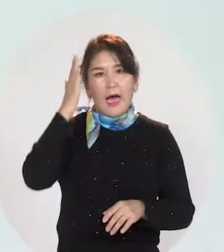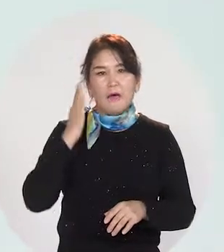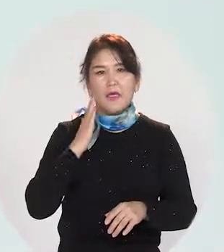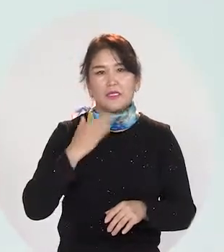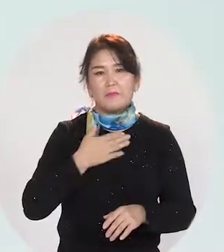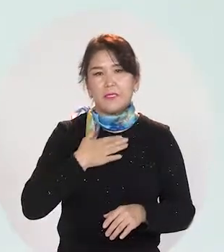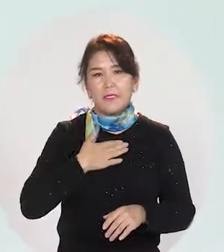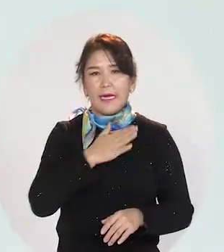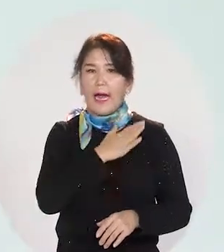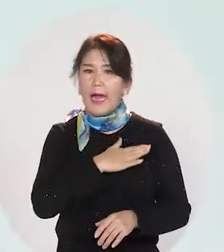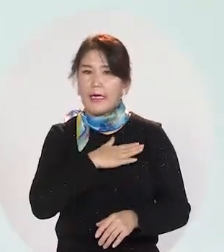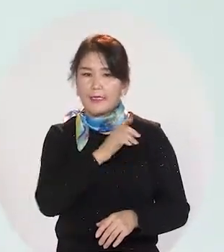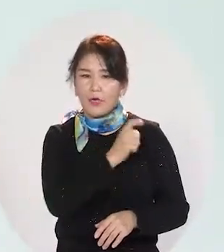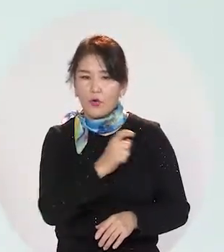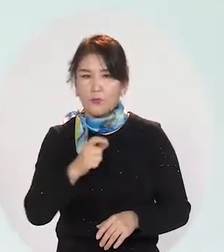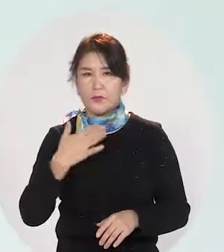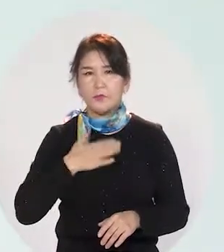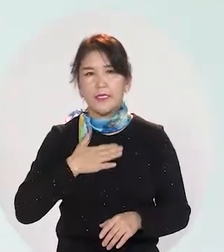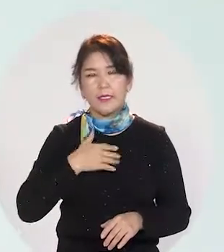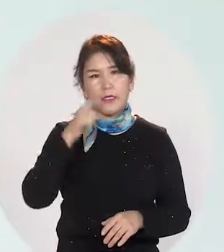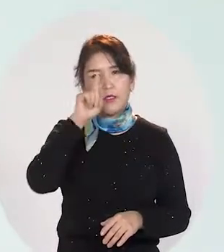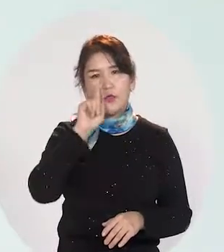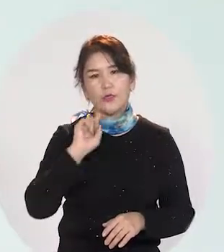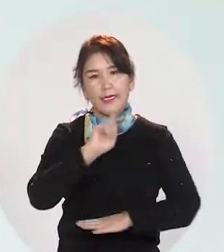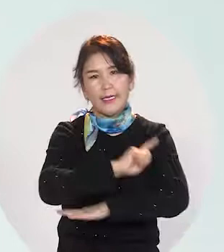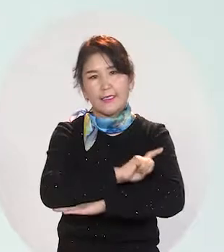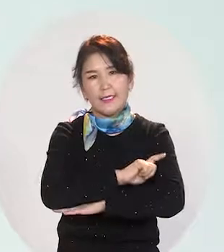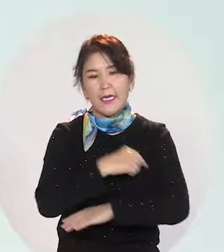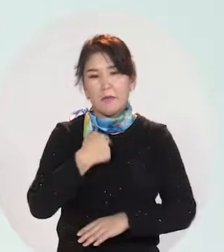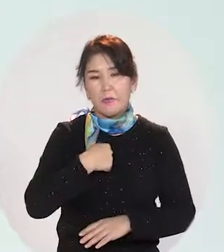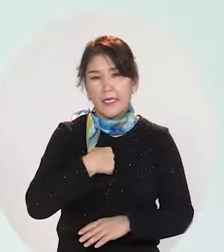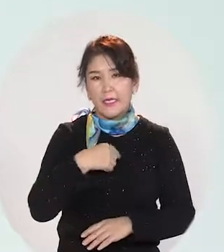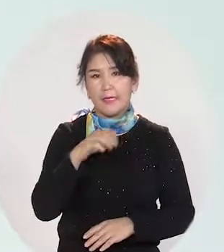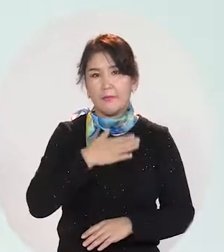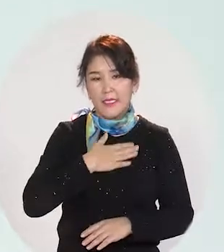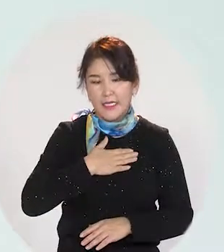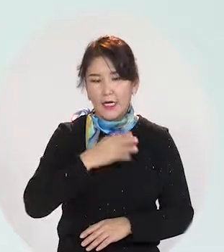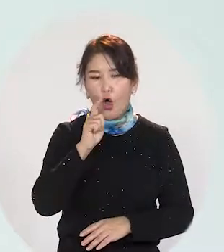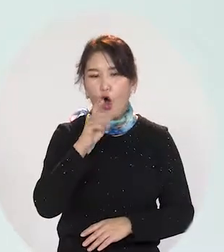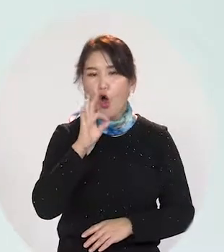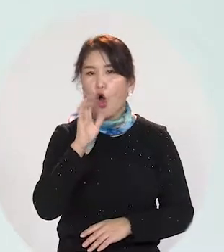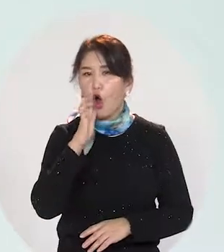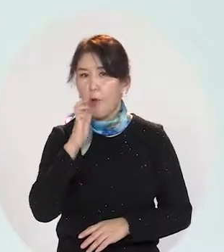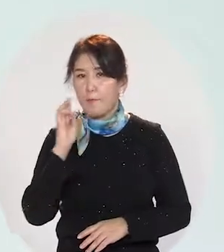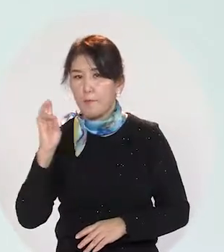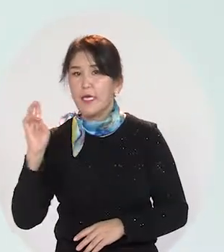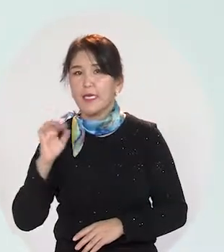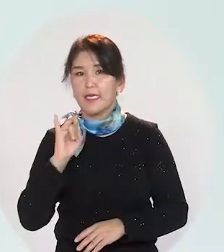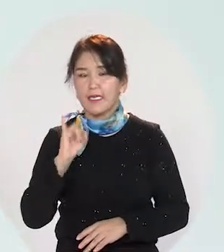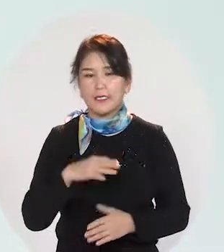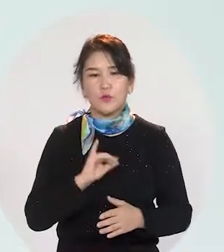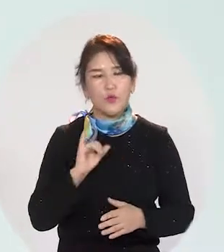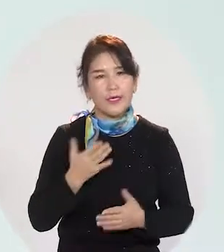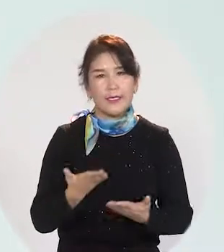хүмүүс, эсвэл миний дуртай хичээл, миний хоббич гэдэг юм ингээд миний гэсэн юм хандлагатай байсан бол яг ахлах анги руу ороод